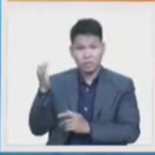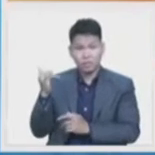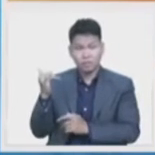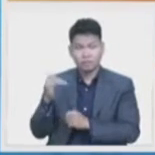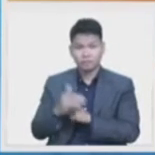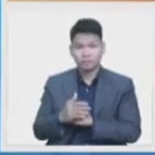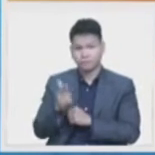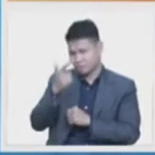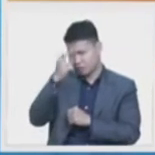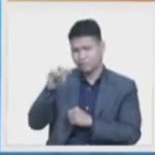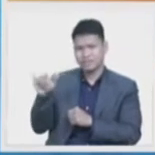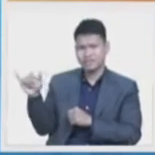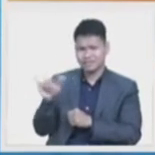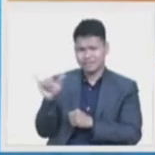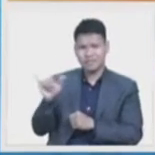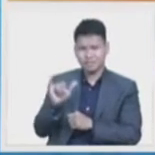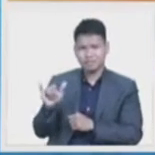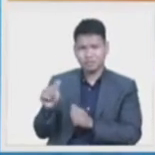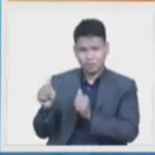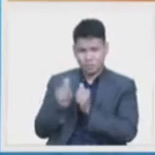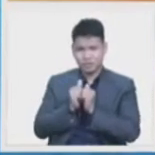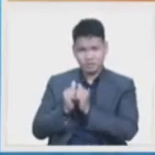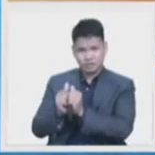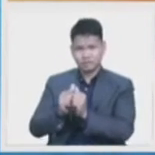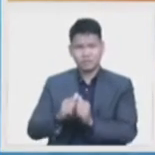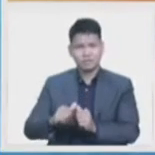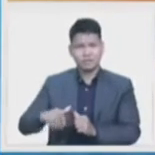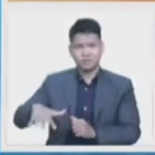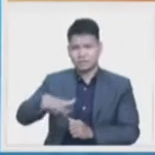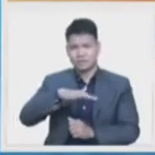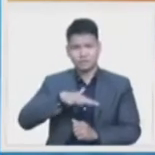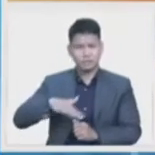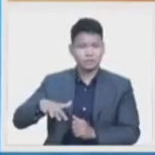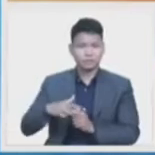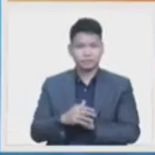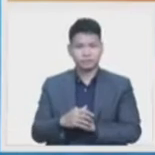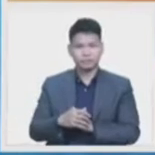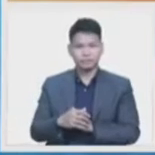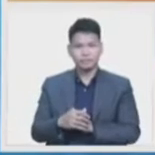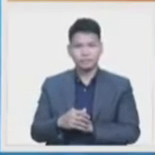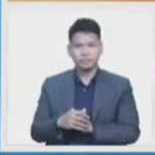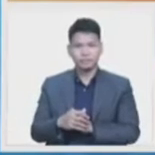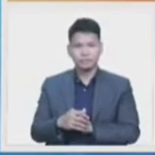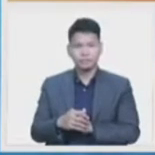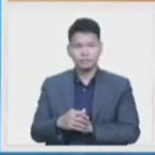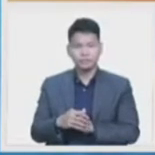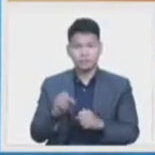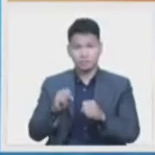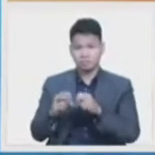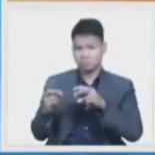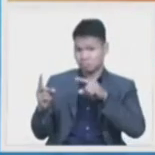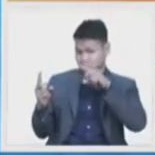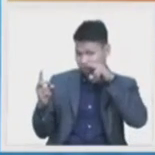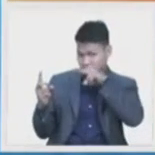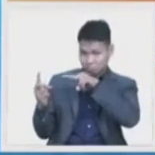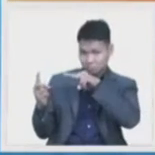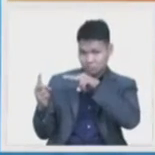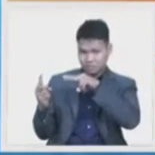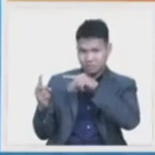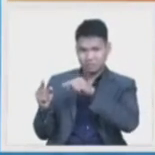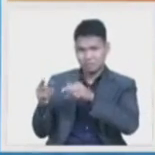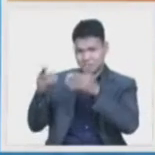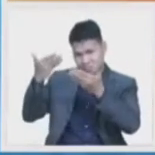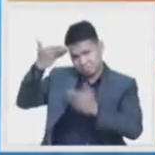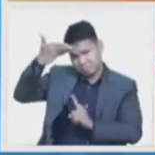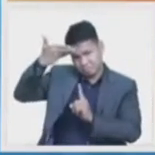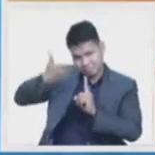So, versikulo 8 nagakanayon, og sa nakita siya diha sa dagway sa tawhanon, siya nagpaubos sa